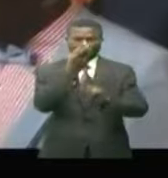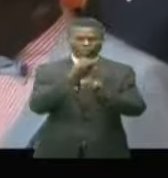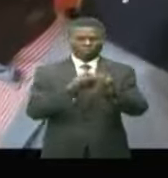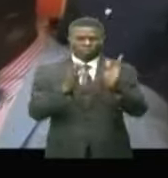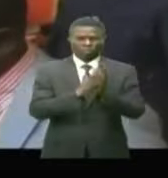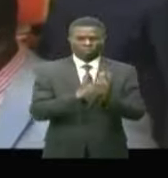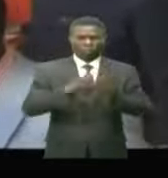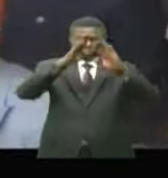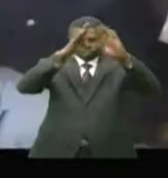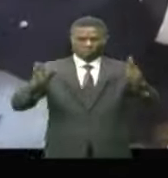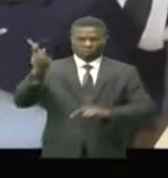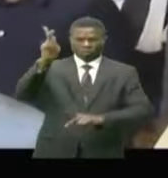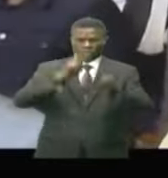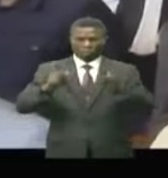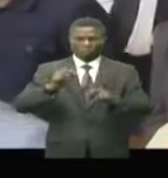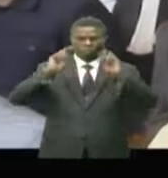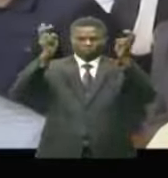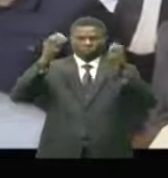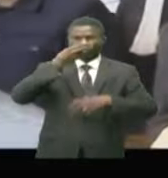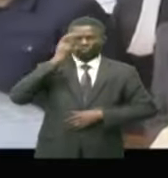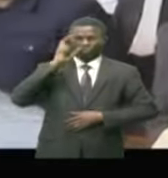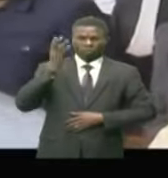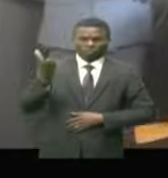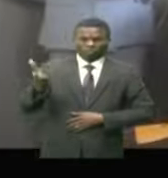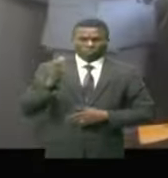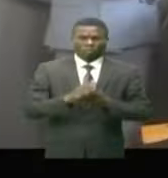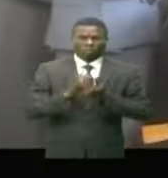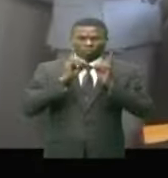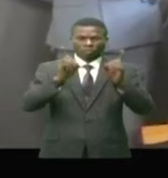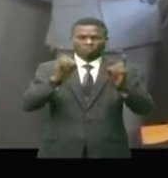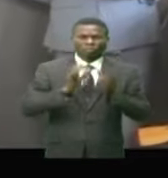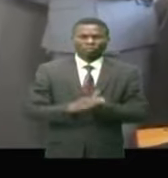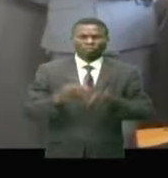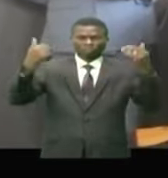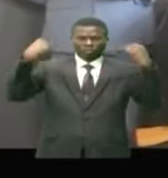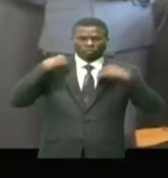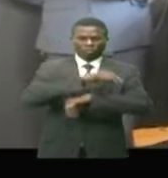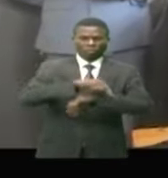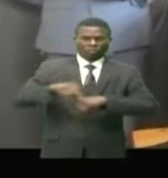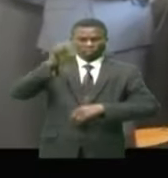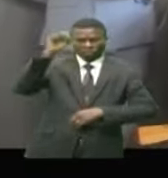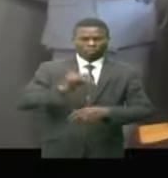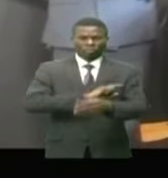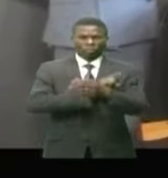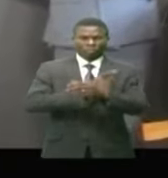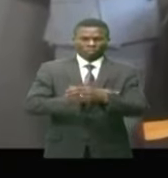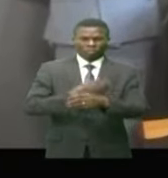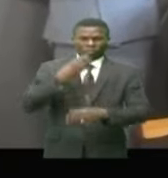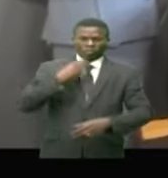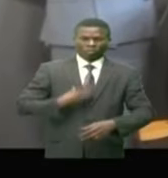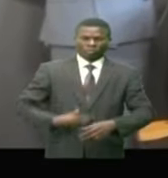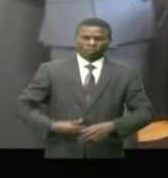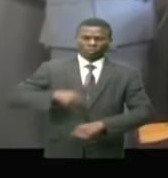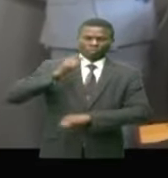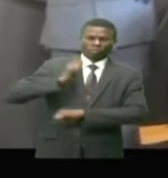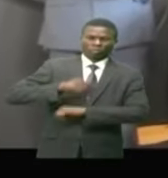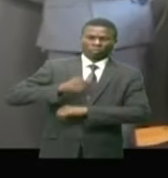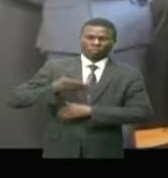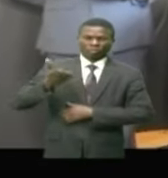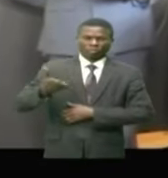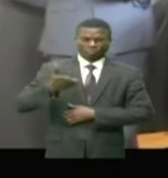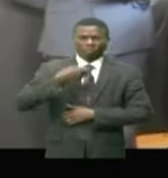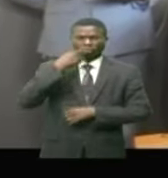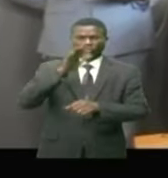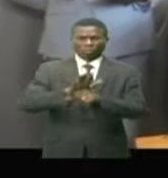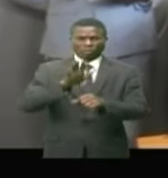de justice de Bukavu. Dans son allocution, le bâtonnier du barreau du Sud-Kivu, Maître Claude Bagayamoukwe, a